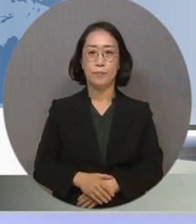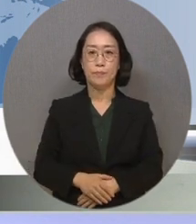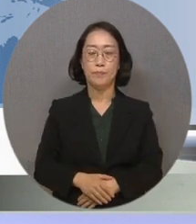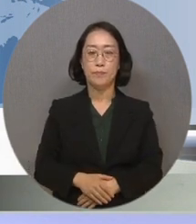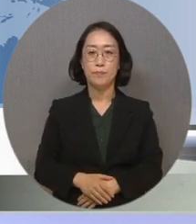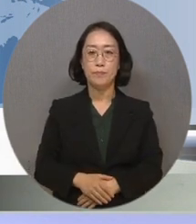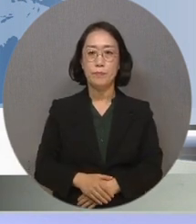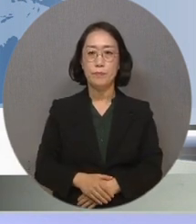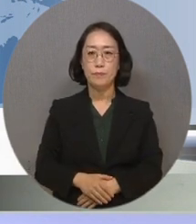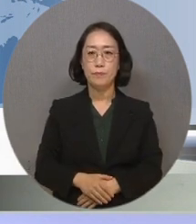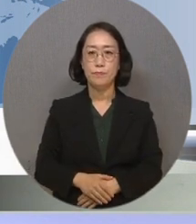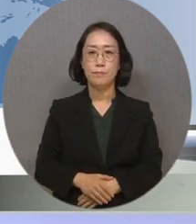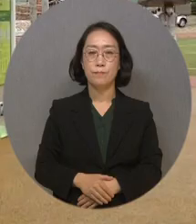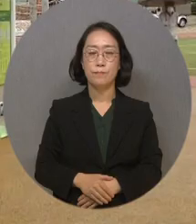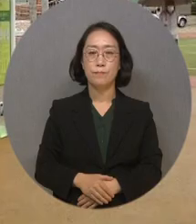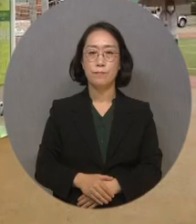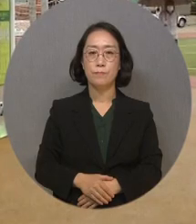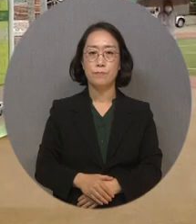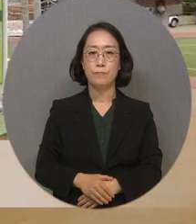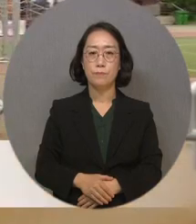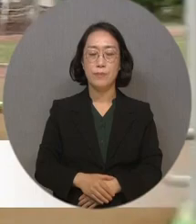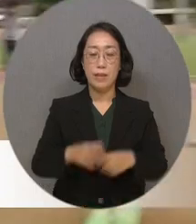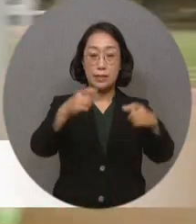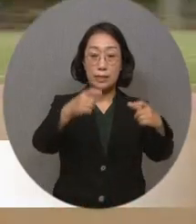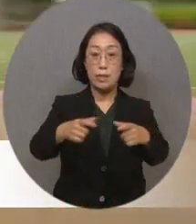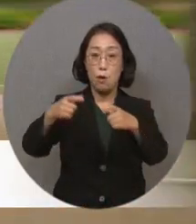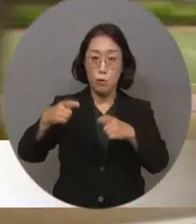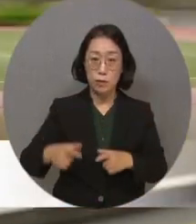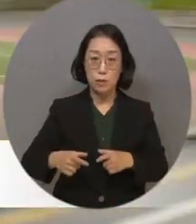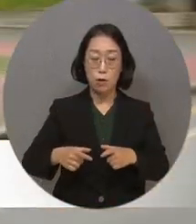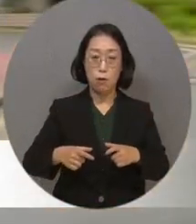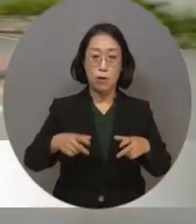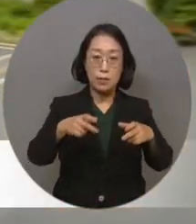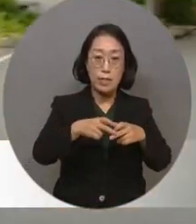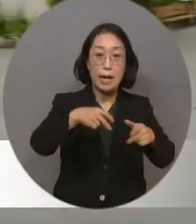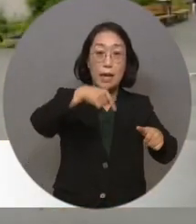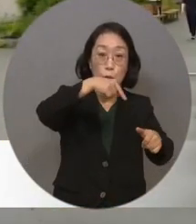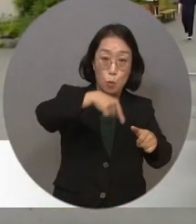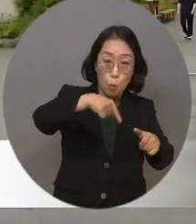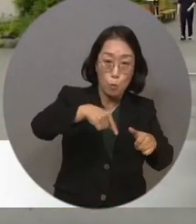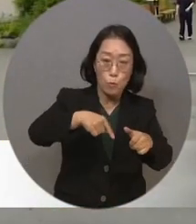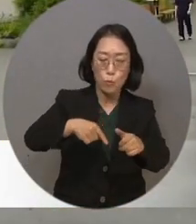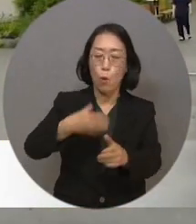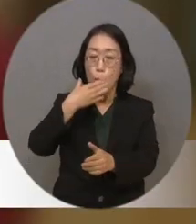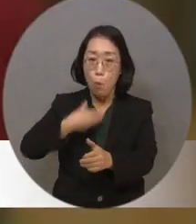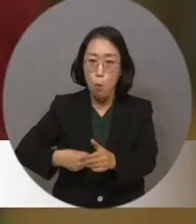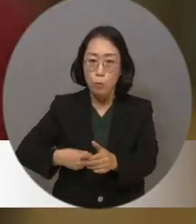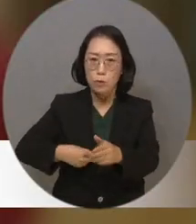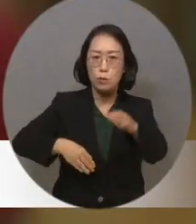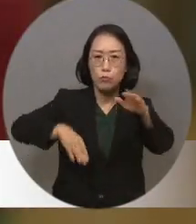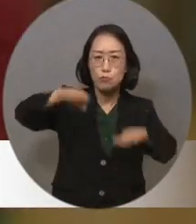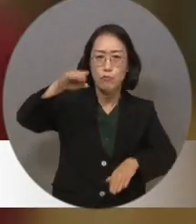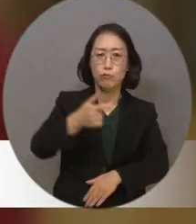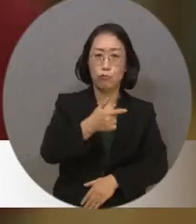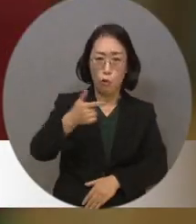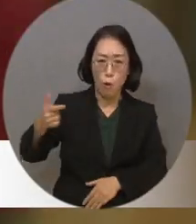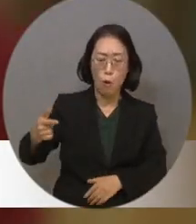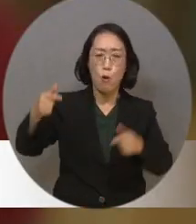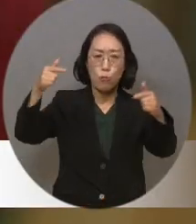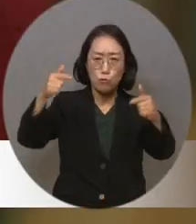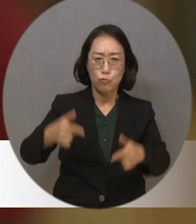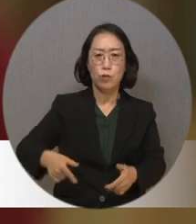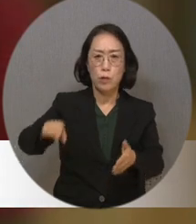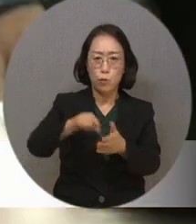기자가 전합니다 지역별 장애인 교육 복지 수준의 격차가 커지면서 격차 해소를 위한